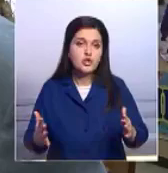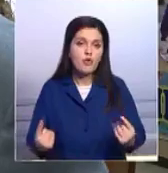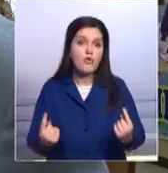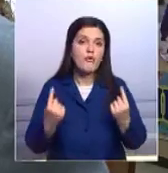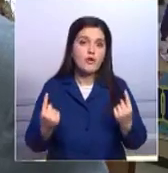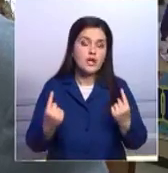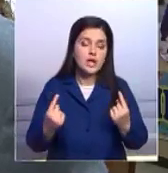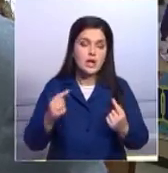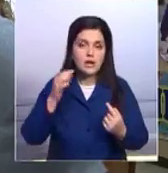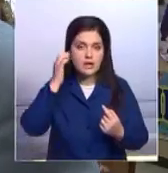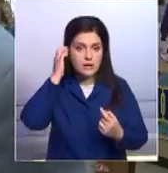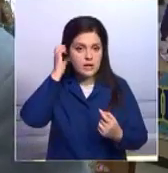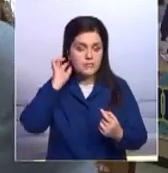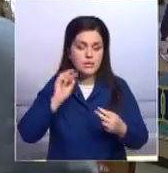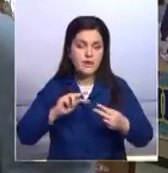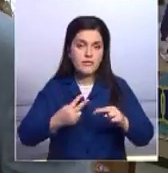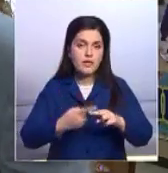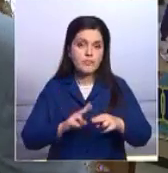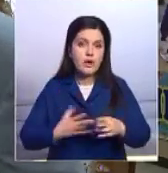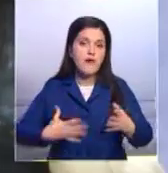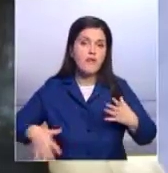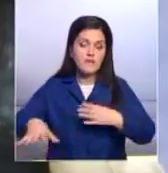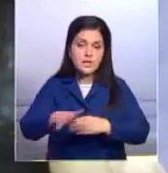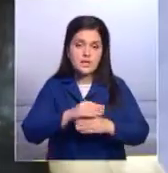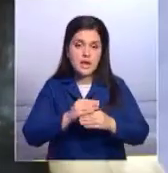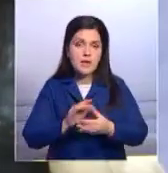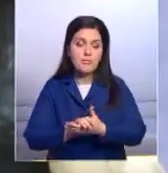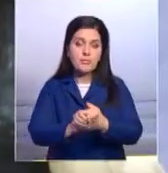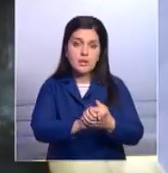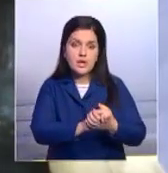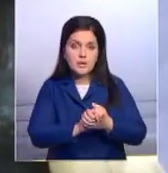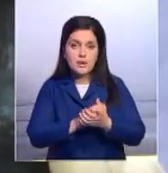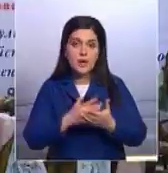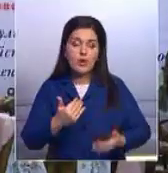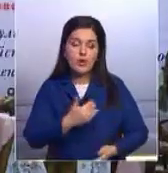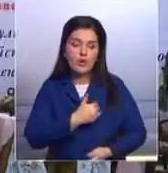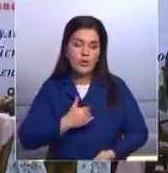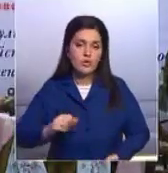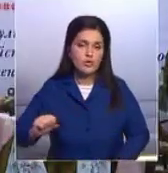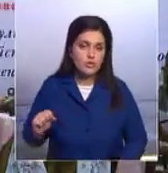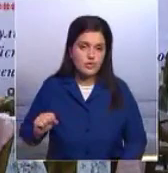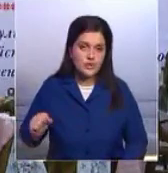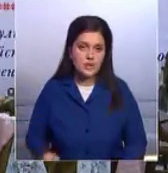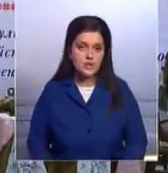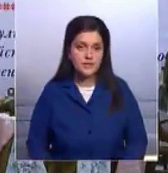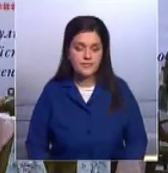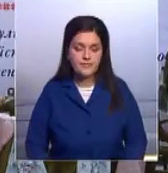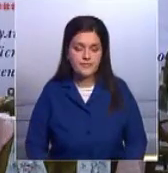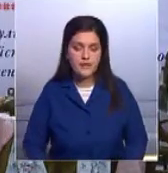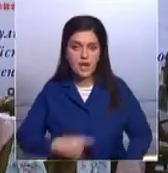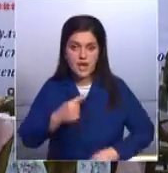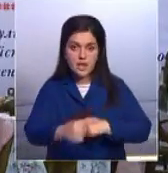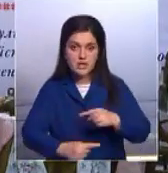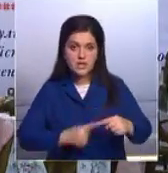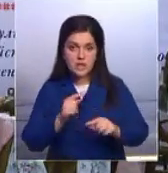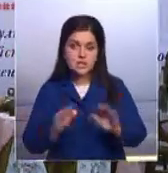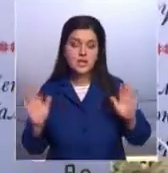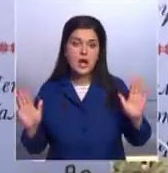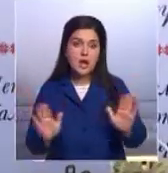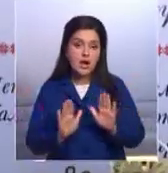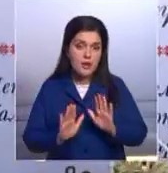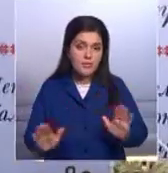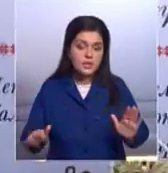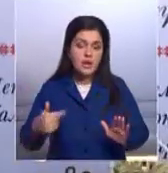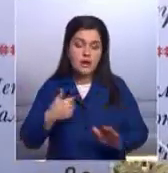есть перевод «вместе всем миром» в действии. Мы хотим дружить всем миром. Через песни постигаем традиции всех наших